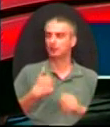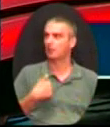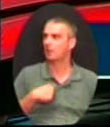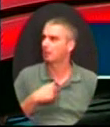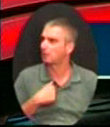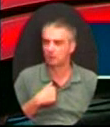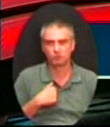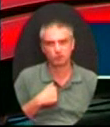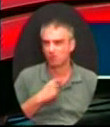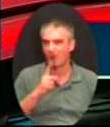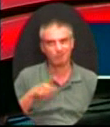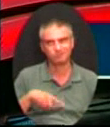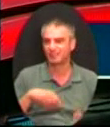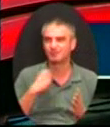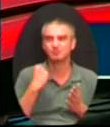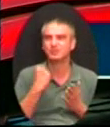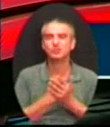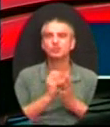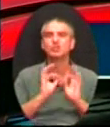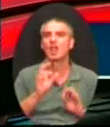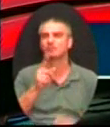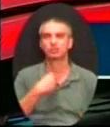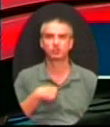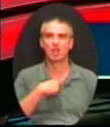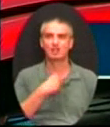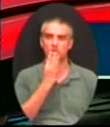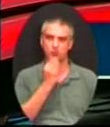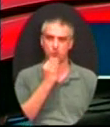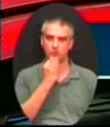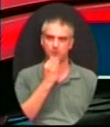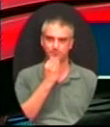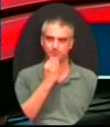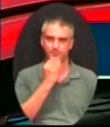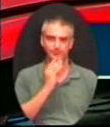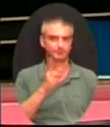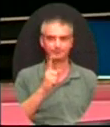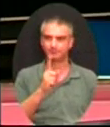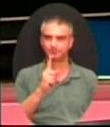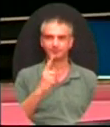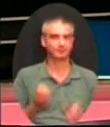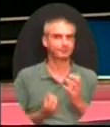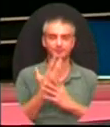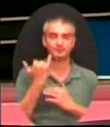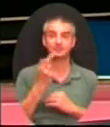אנחנו לא צריכים את האישור של אף אחד שאנחנו יהודים. אבל זה לא צץ כל